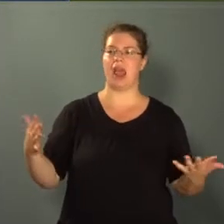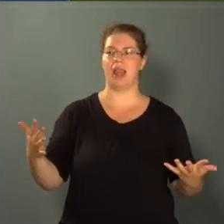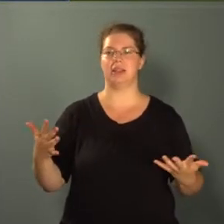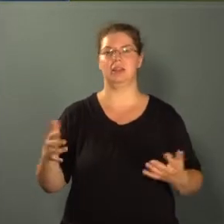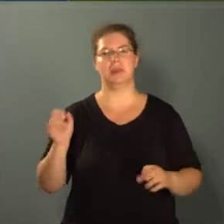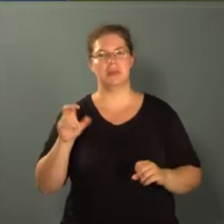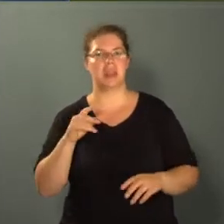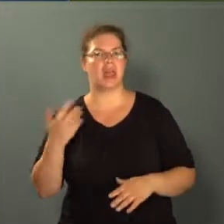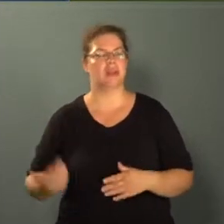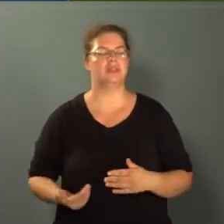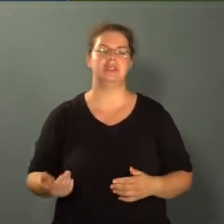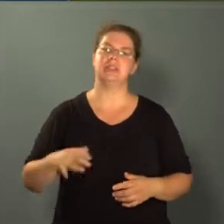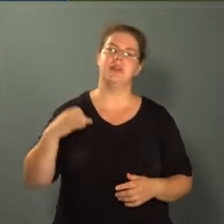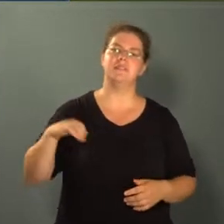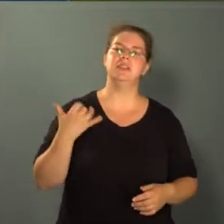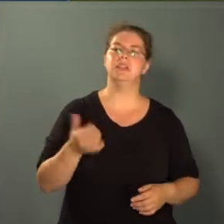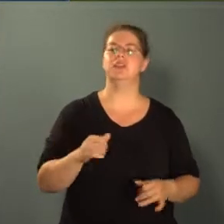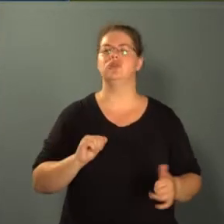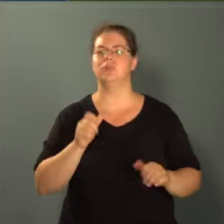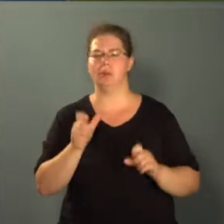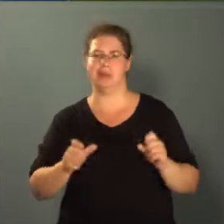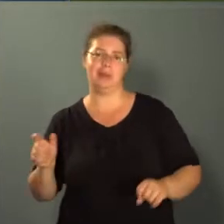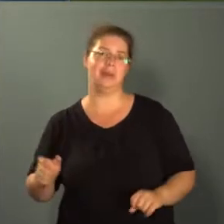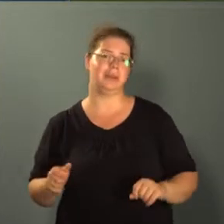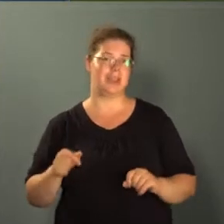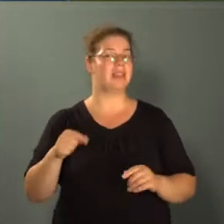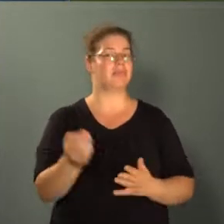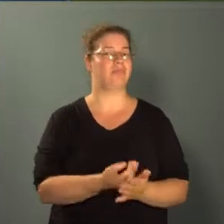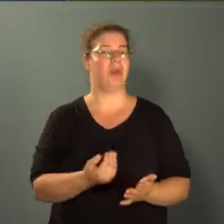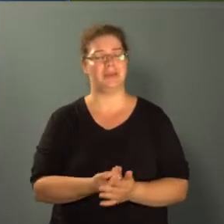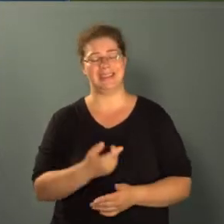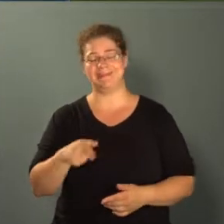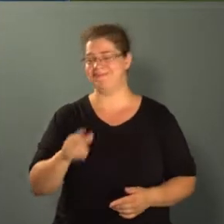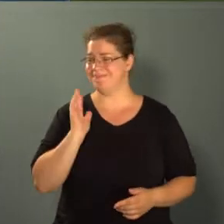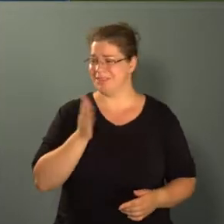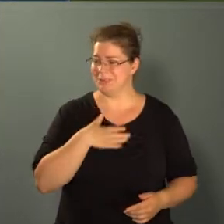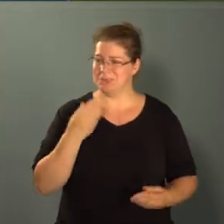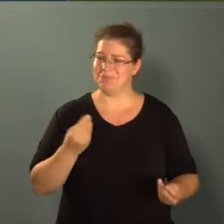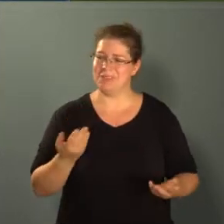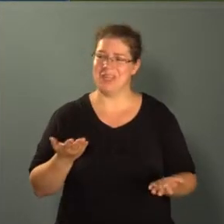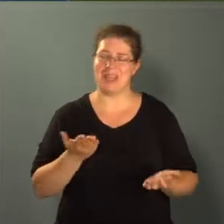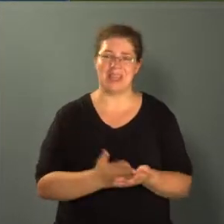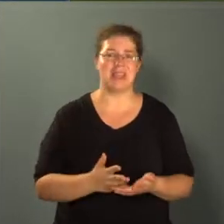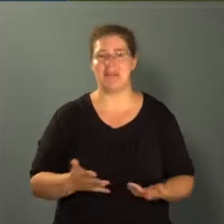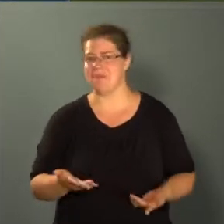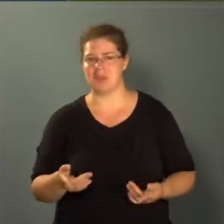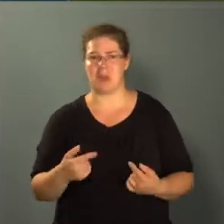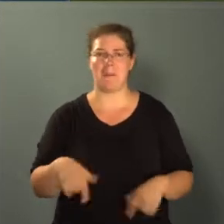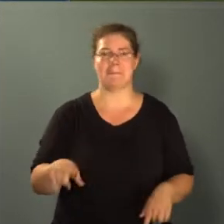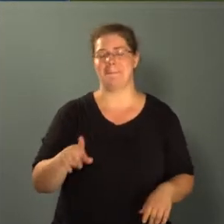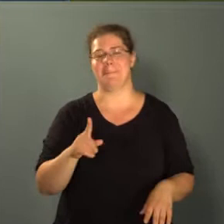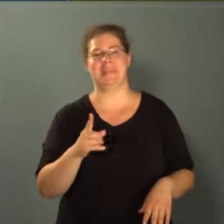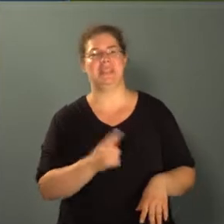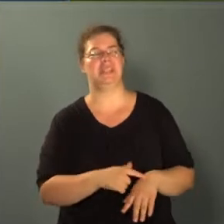sztárokig, a fiatal sportolókig ezeket használják. Tehát ez már, nem is tudom mihez hasonlítani, hogy a mi időnkben mi volt